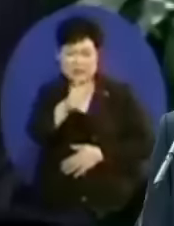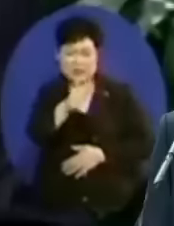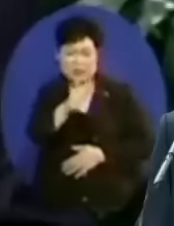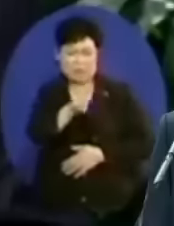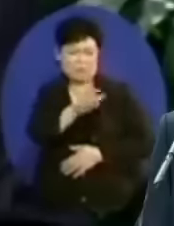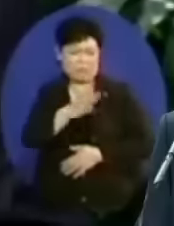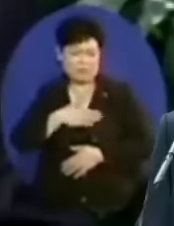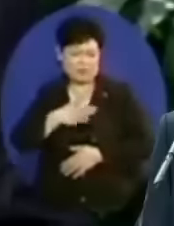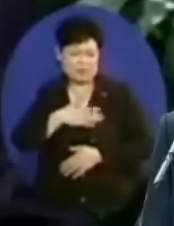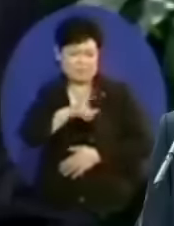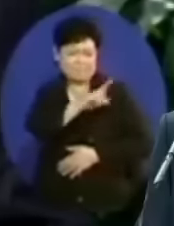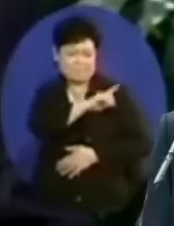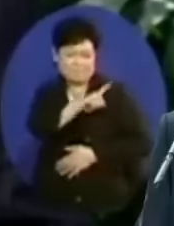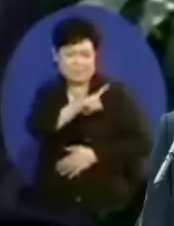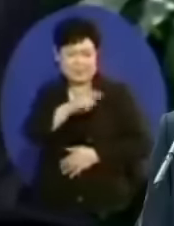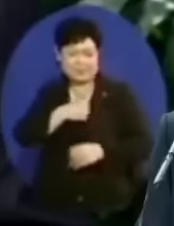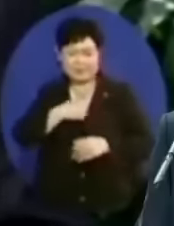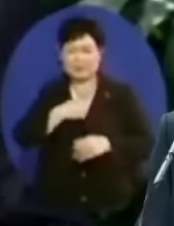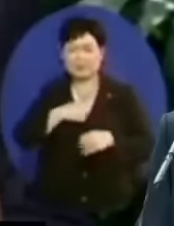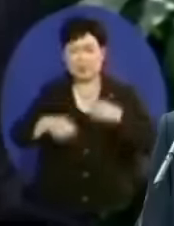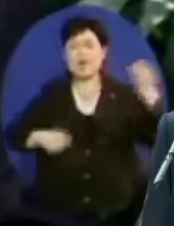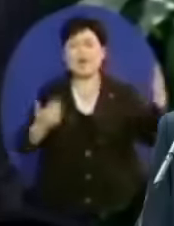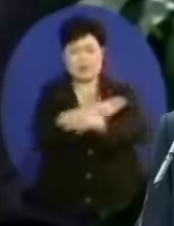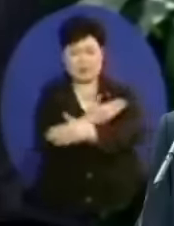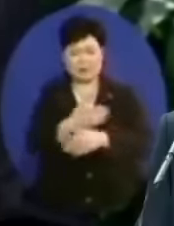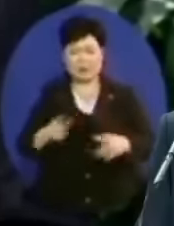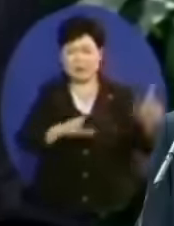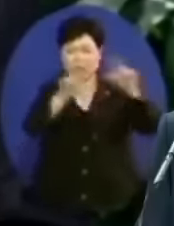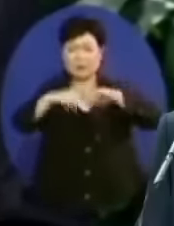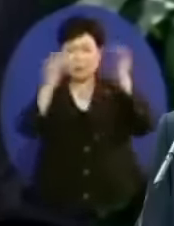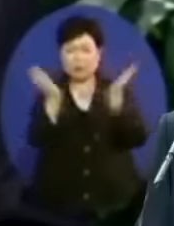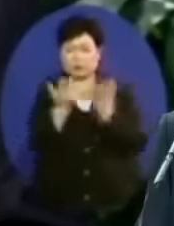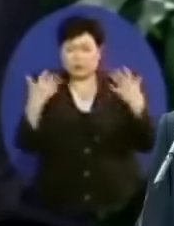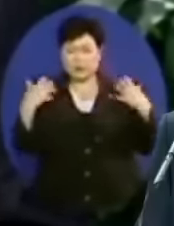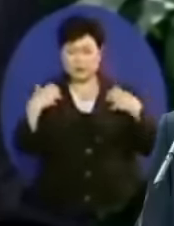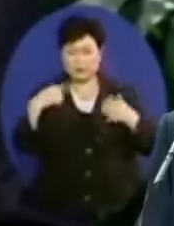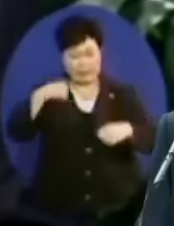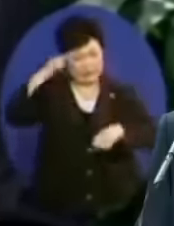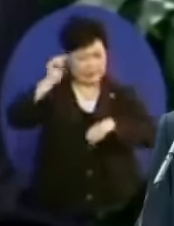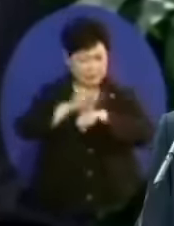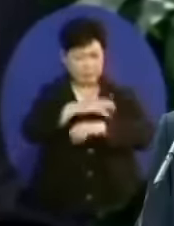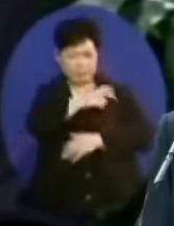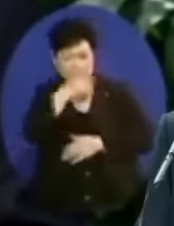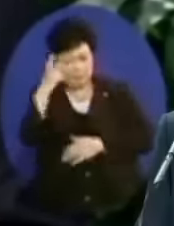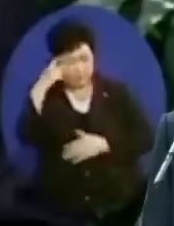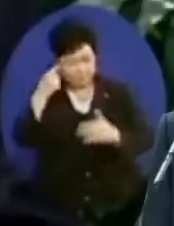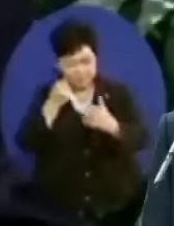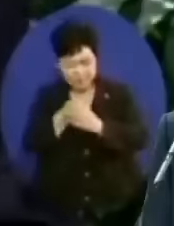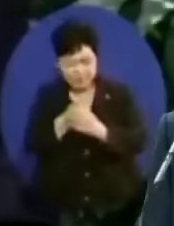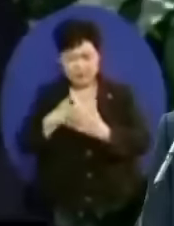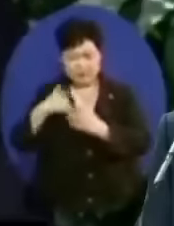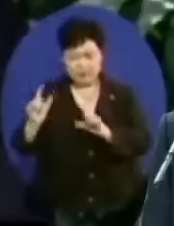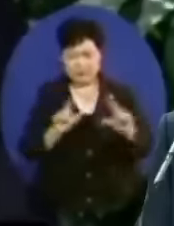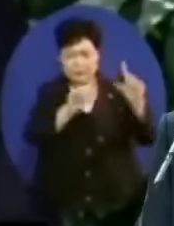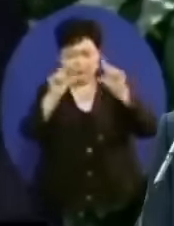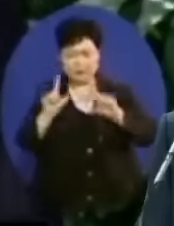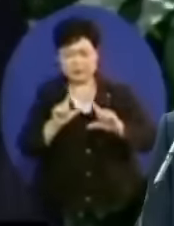되는 것입니다. 삶 전체를 자기가 책임지고 자기의 지혜와 총명과 모략과 재능으로 산다는